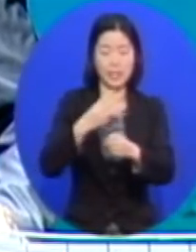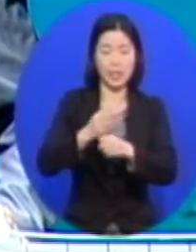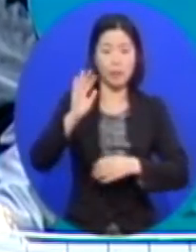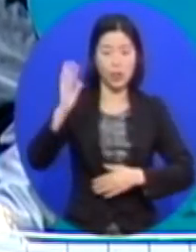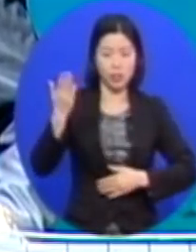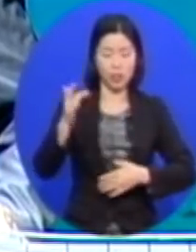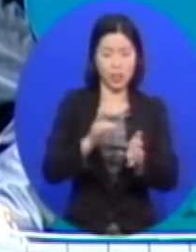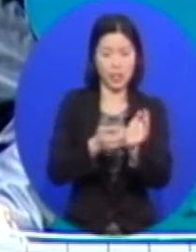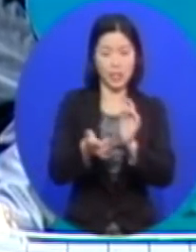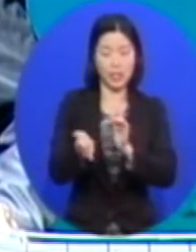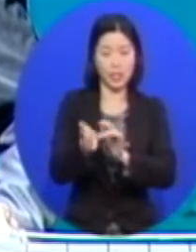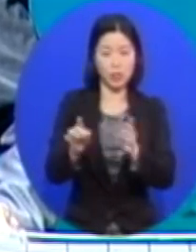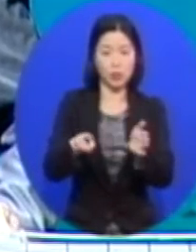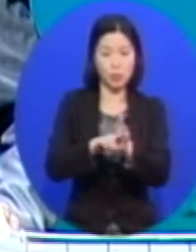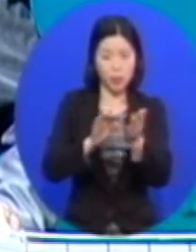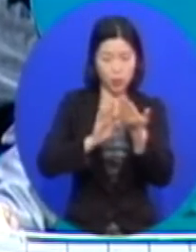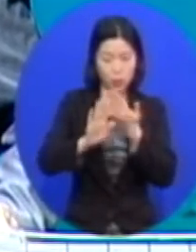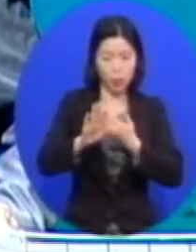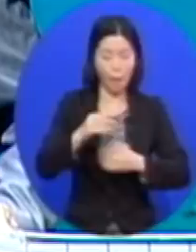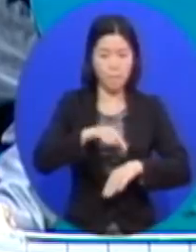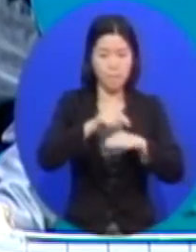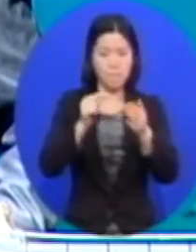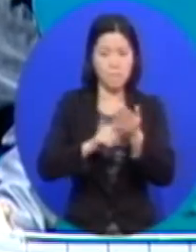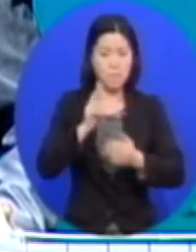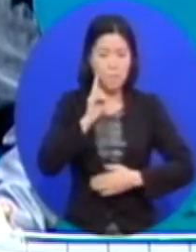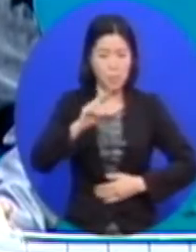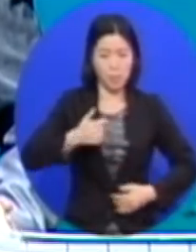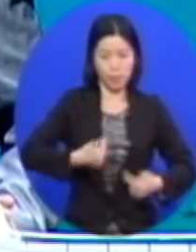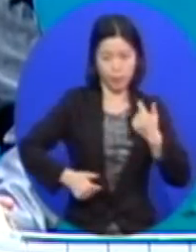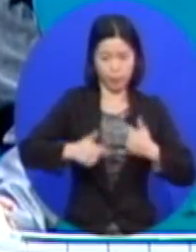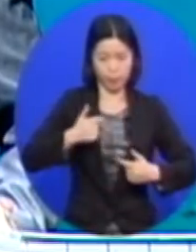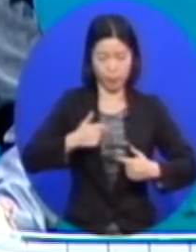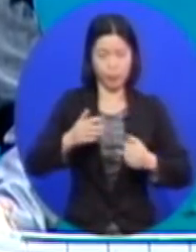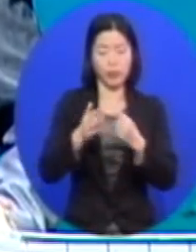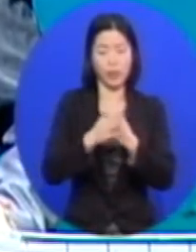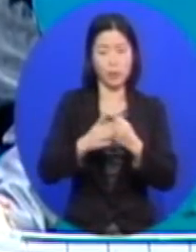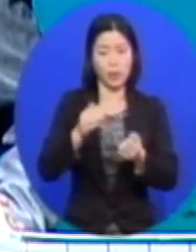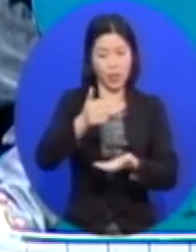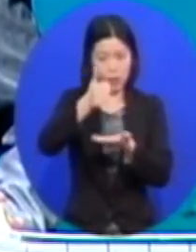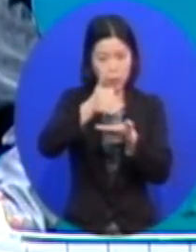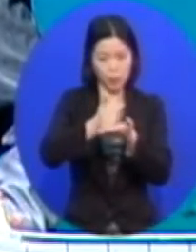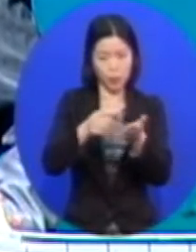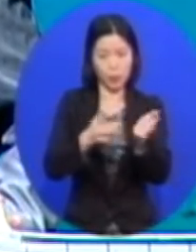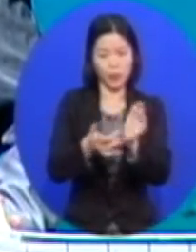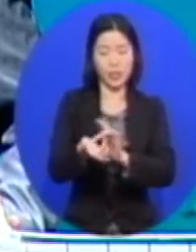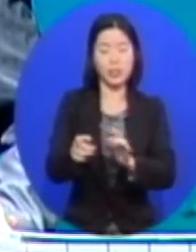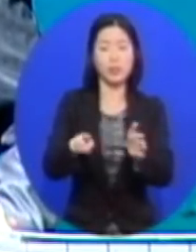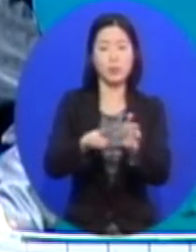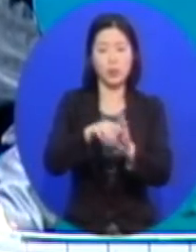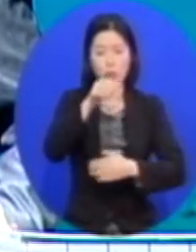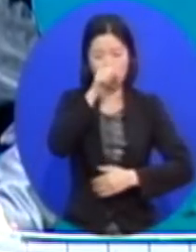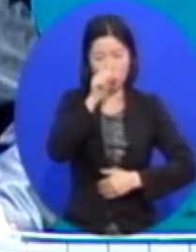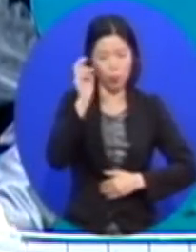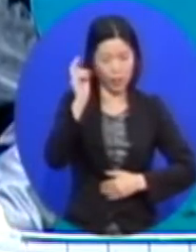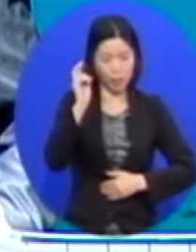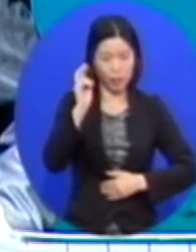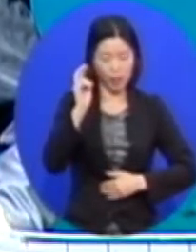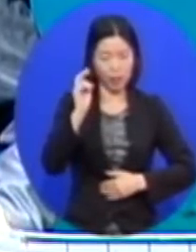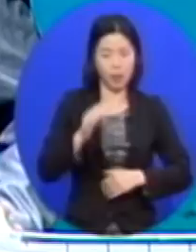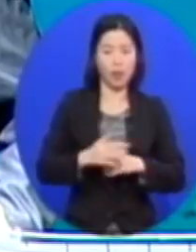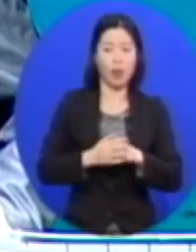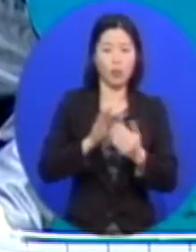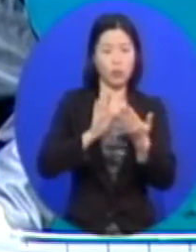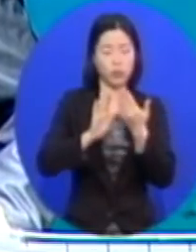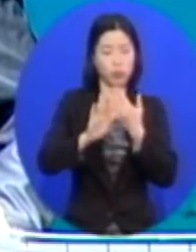난 다음에 너무나 마음이 기쁩니다 나얼이 도예 숨이 드시면 좋겠습니다 그랬더니 왕손이